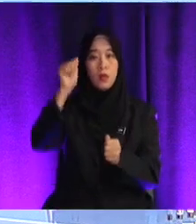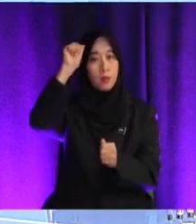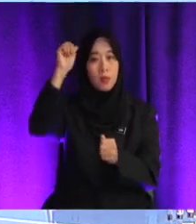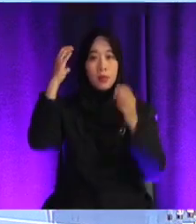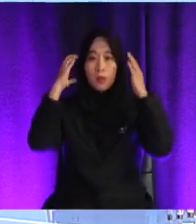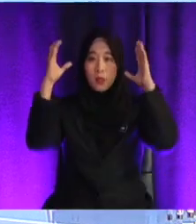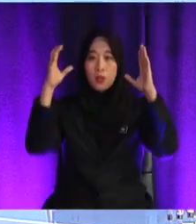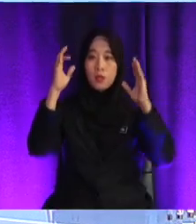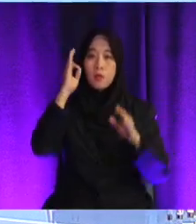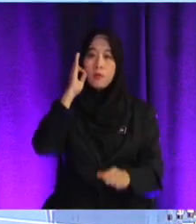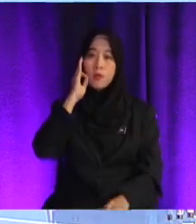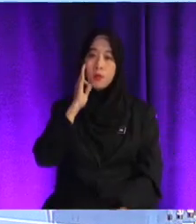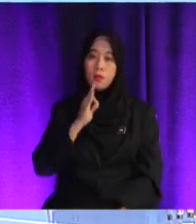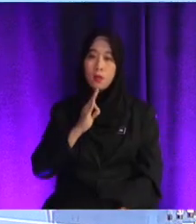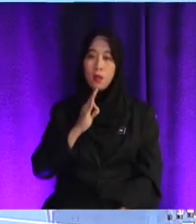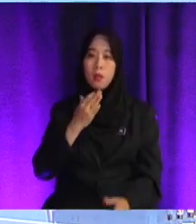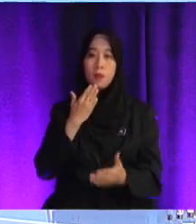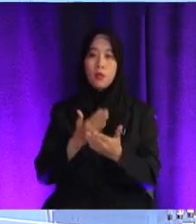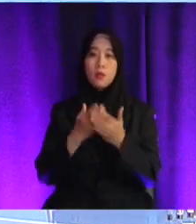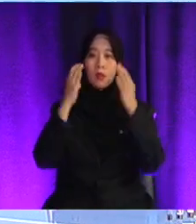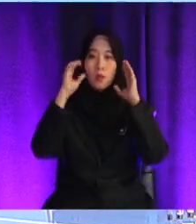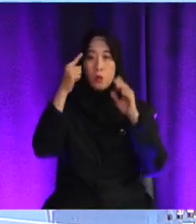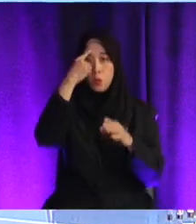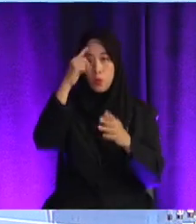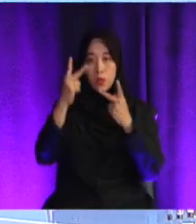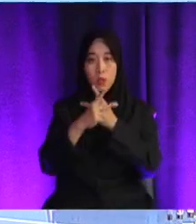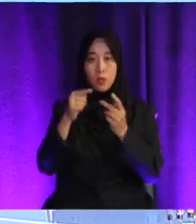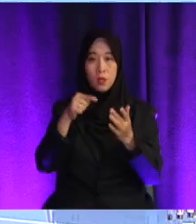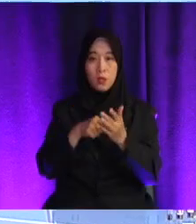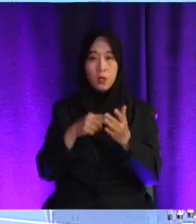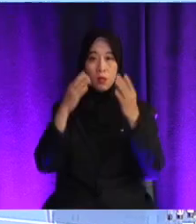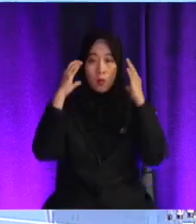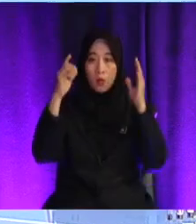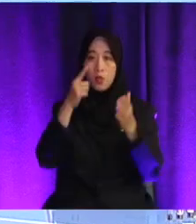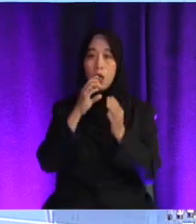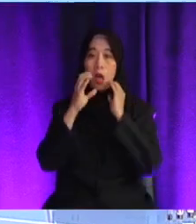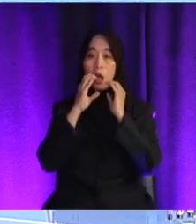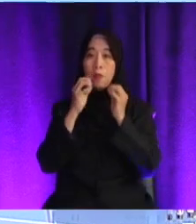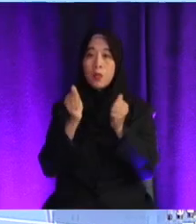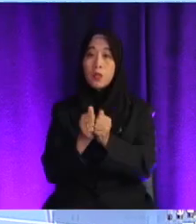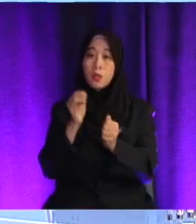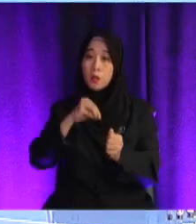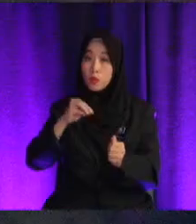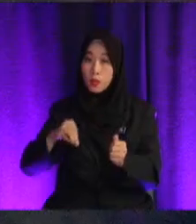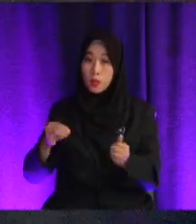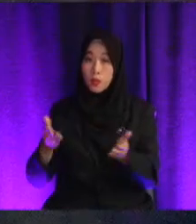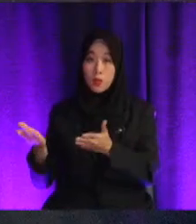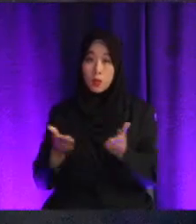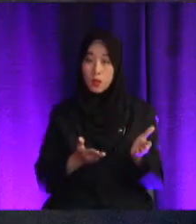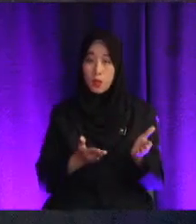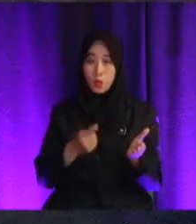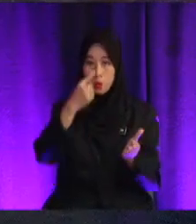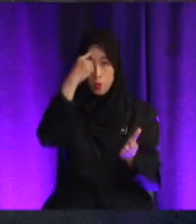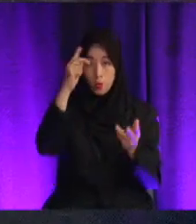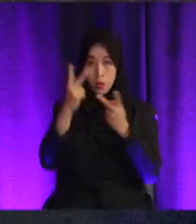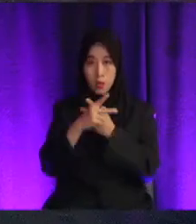kita, Cikgu Farida. Baik, cikgu. Untuk kali ini, cikgu nak kongsikan apa pula dengan murid-murid? Silakan. Okey, untuk kali ini